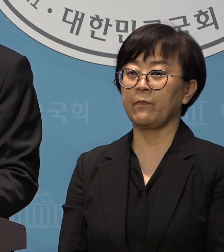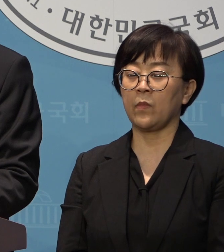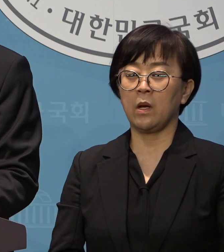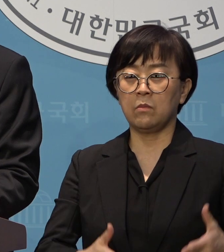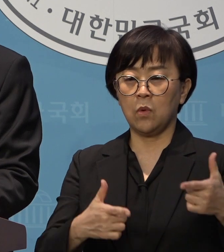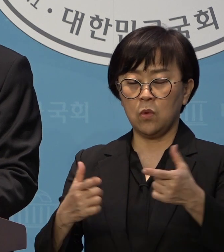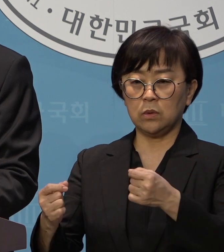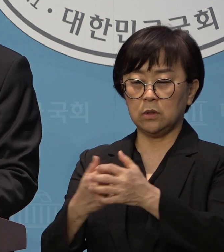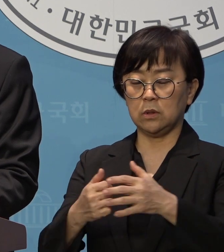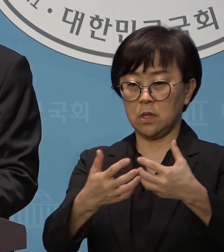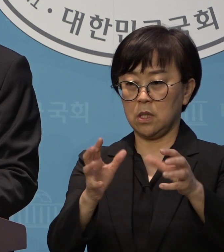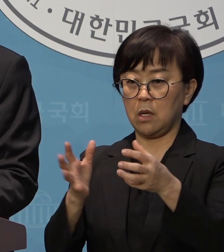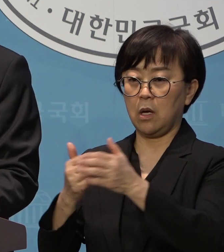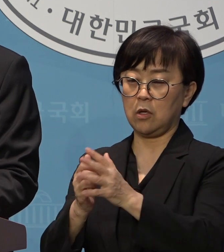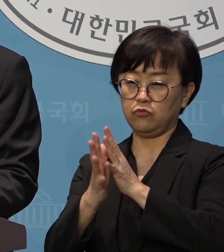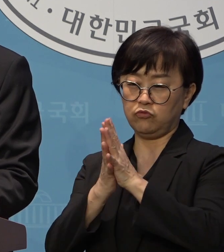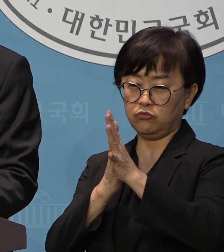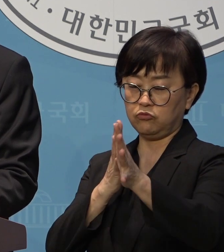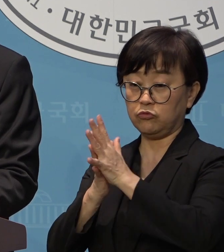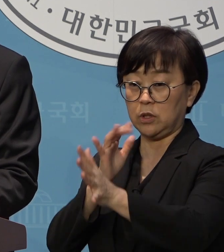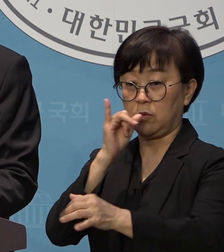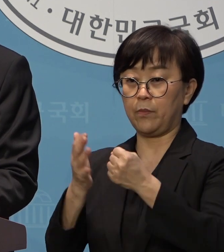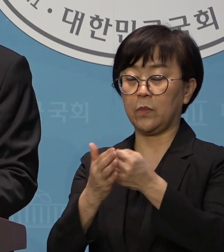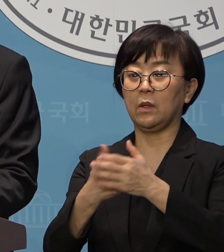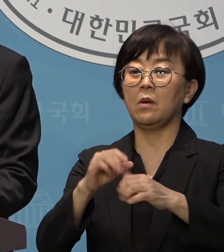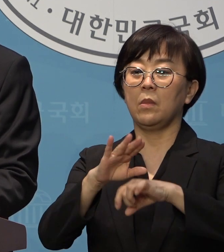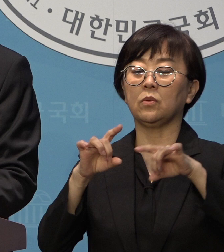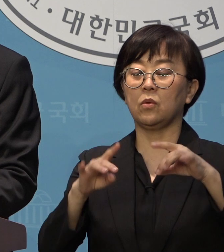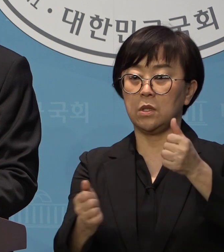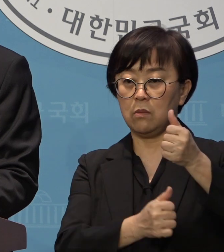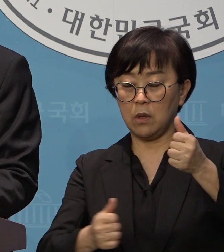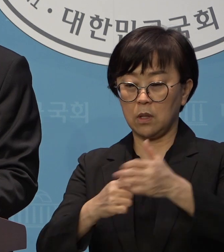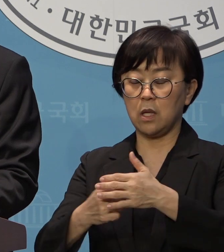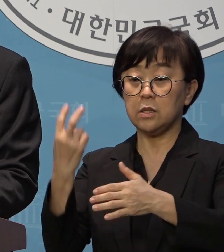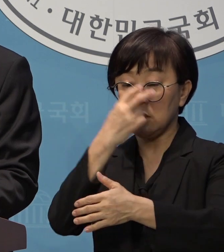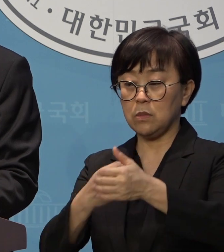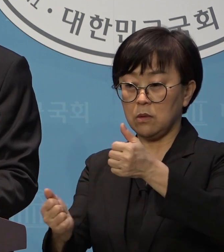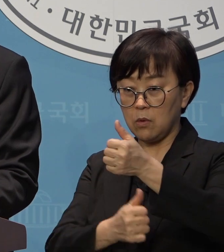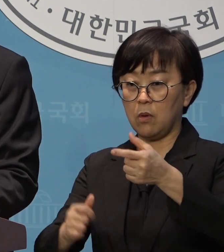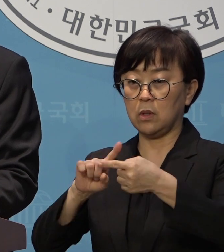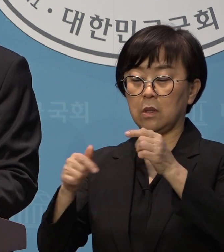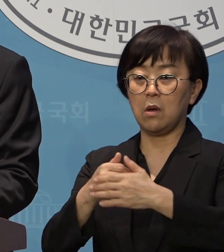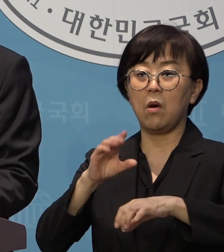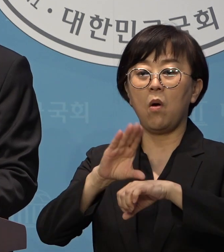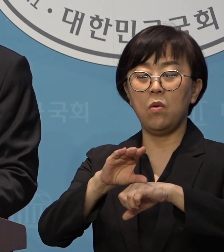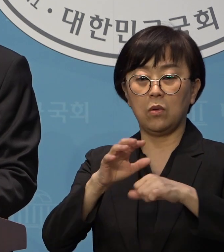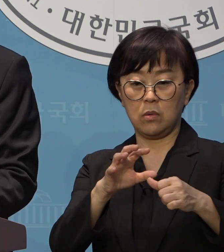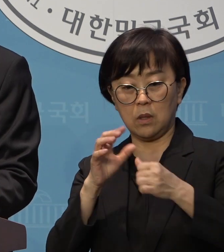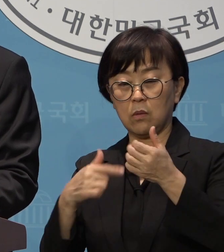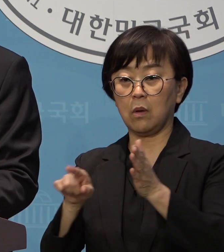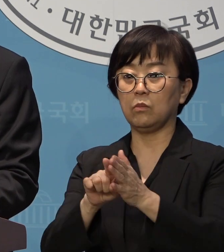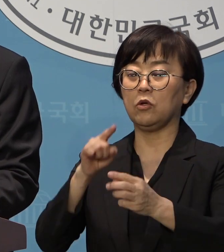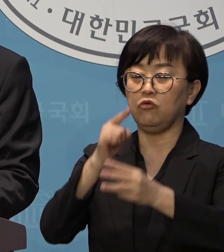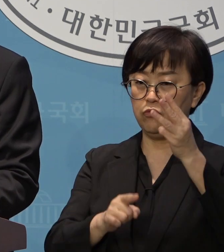모든 사정기관을 줄 세우게 하는 것도 부족해서 방통위와 방심위마저 언론 탄압의 통로로 활용하는